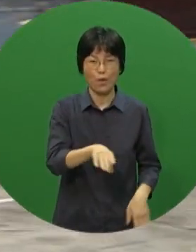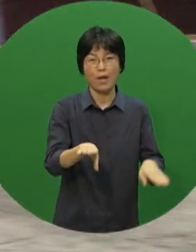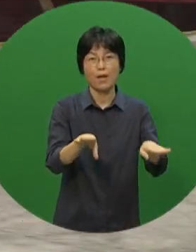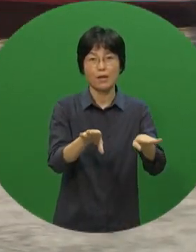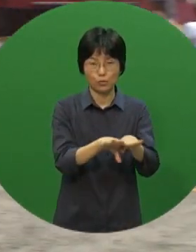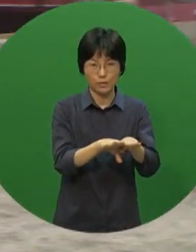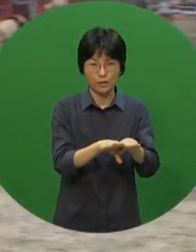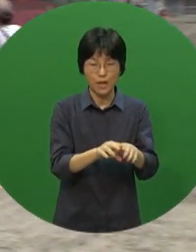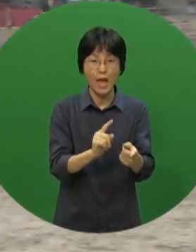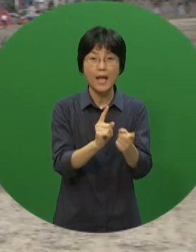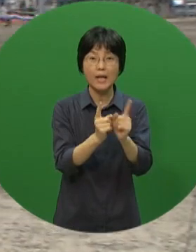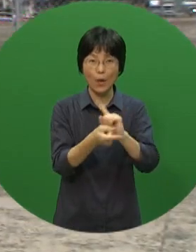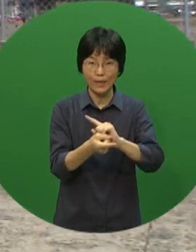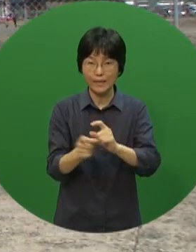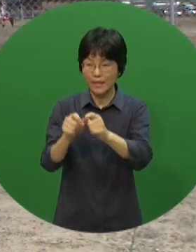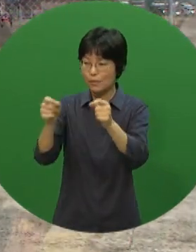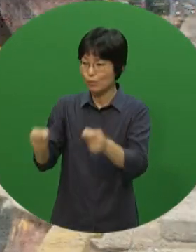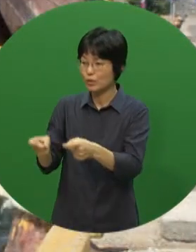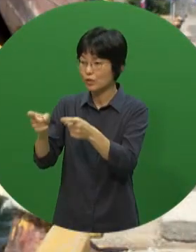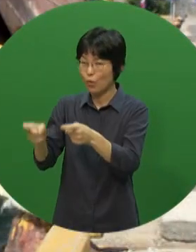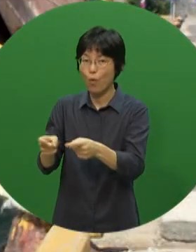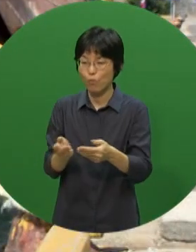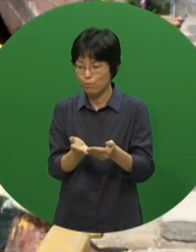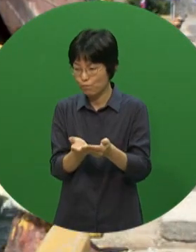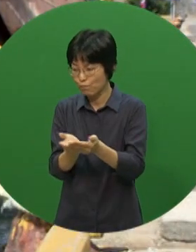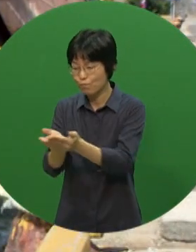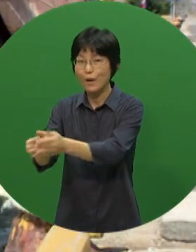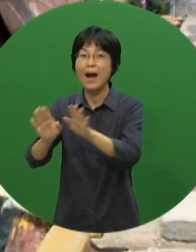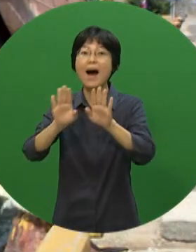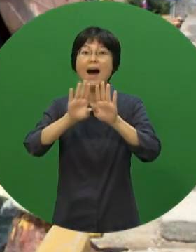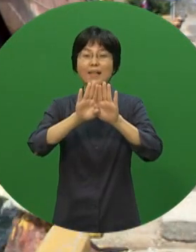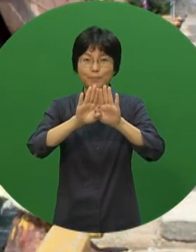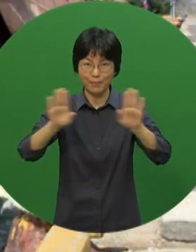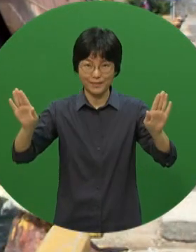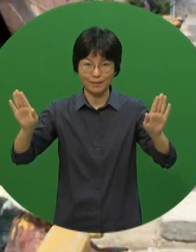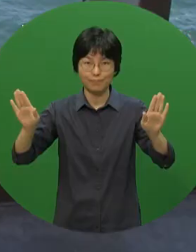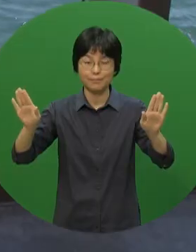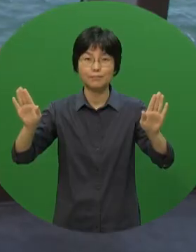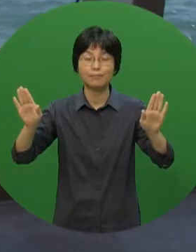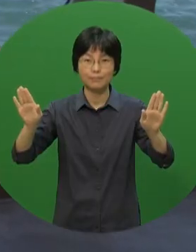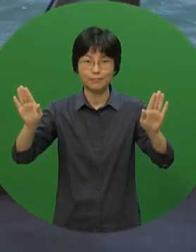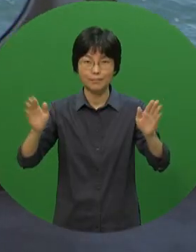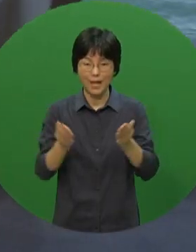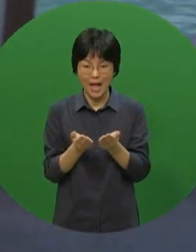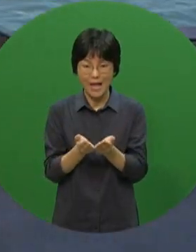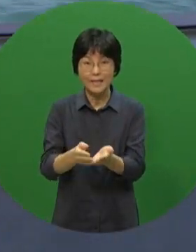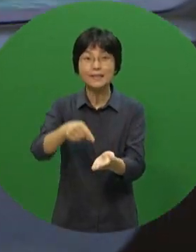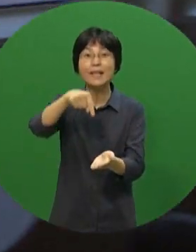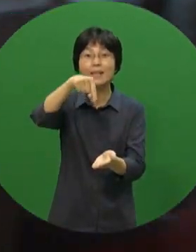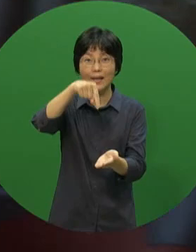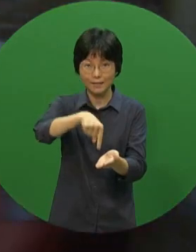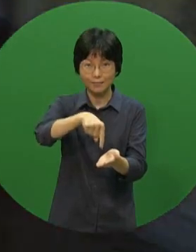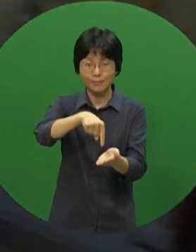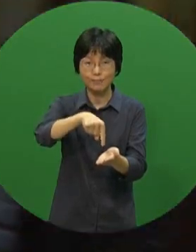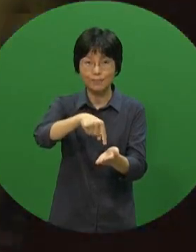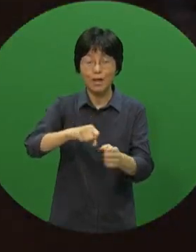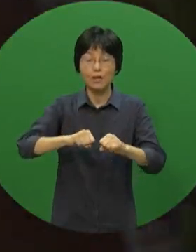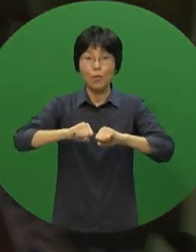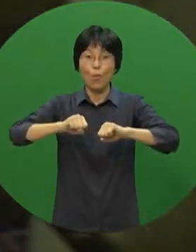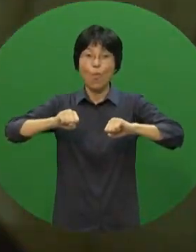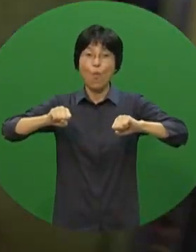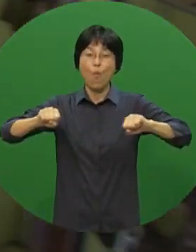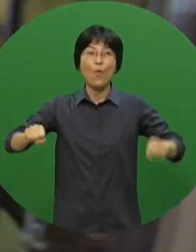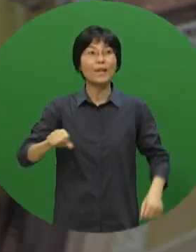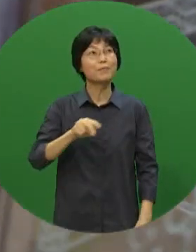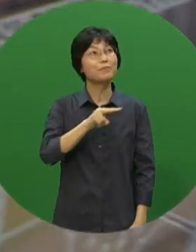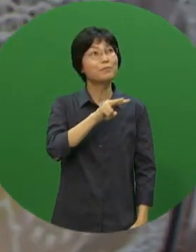便として運航することとなり、その第1弾として門司港航路が選ばれました。これがクイーンビートルの船内です。